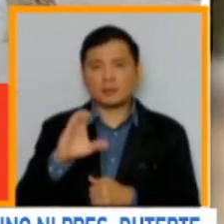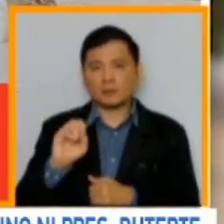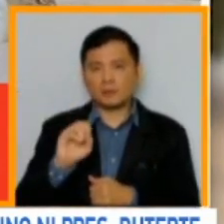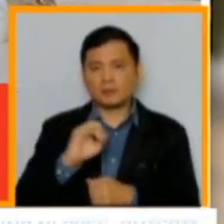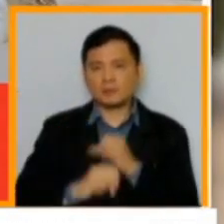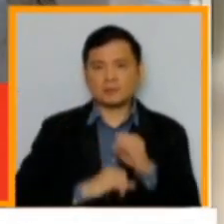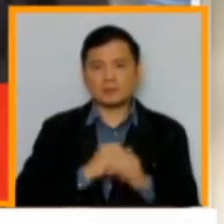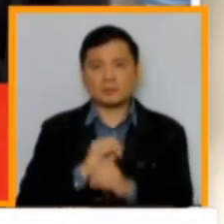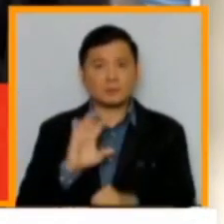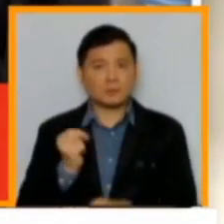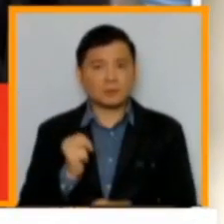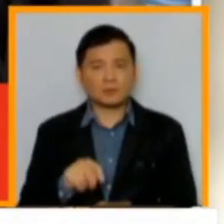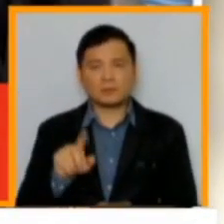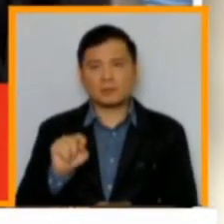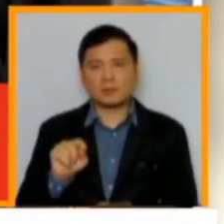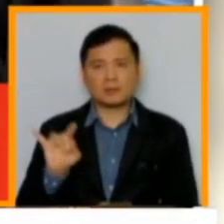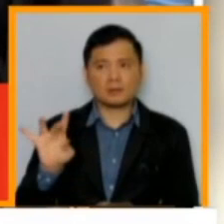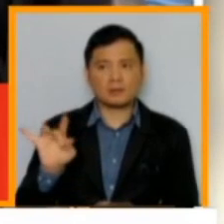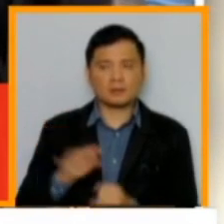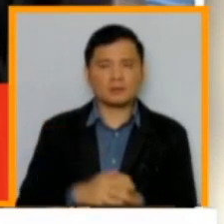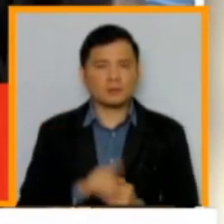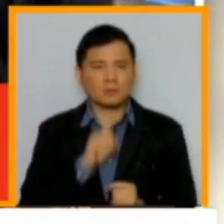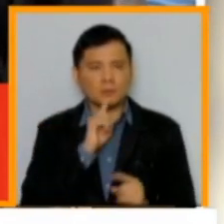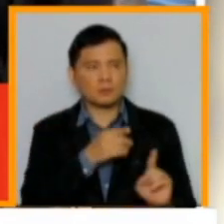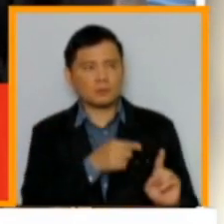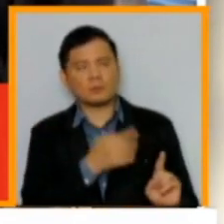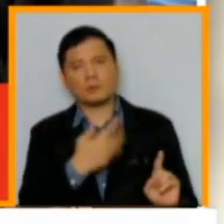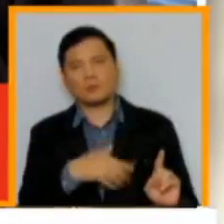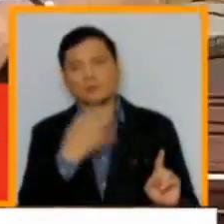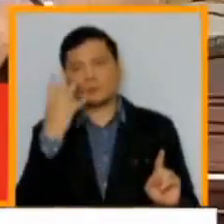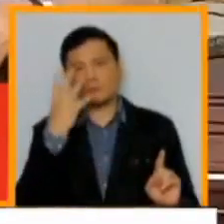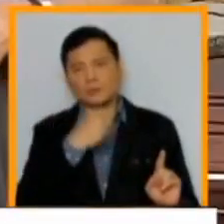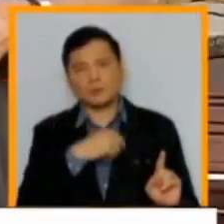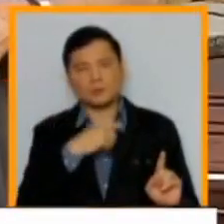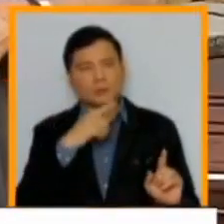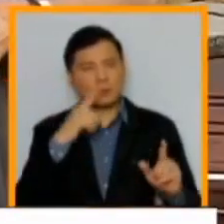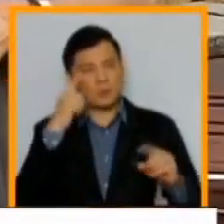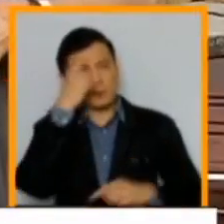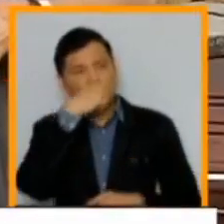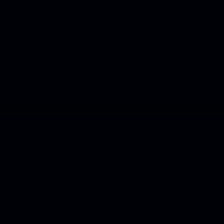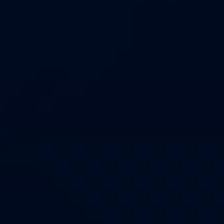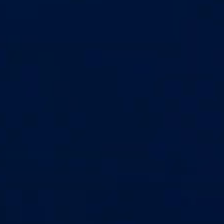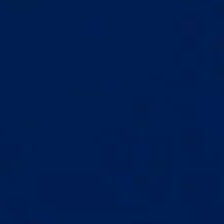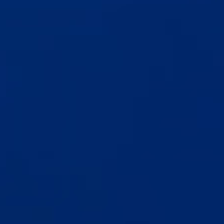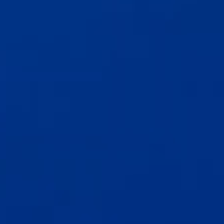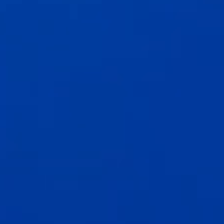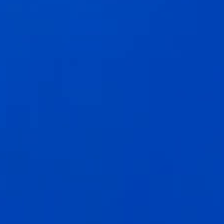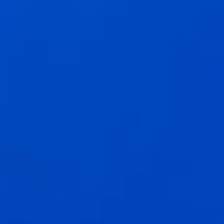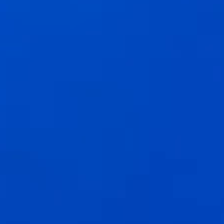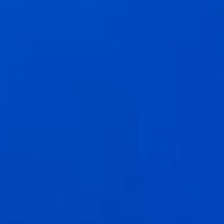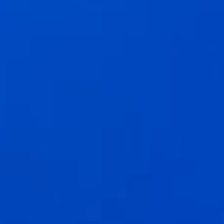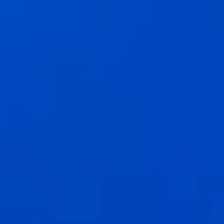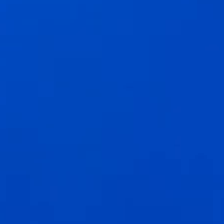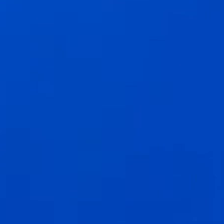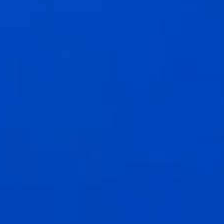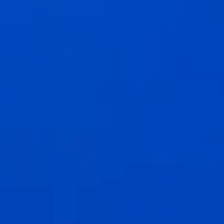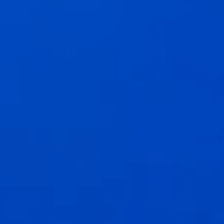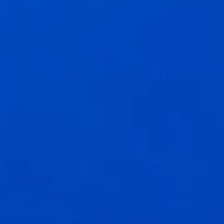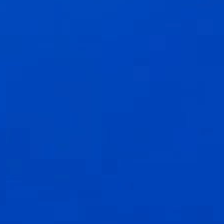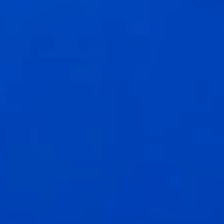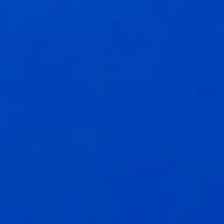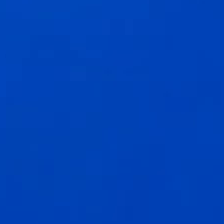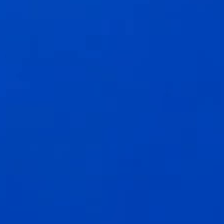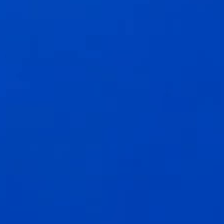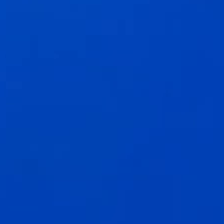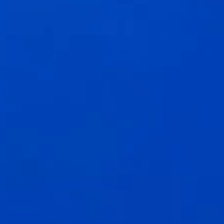Mare, ang ganda-ganda niya. Look at that. Look at that face. She's beautiful. Congratulations! Kapuso, mauuna ka sa mga